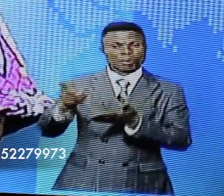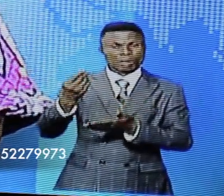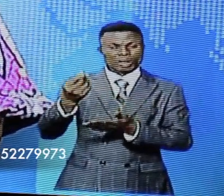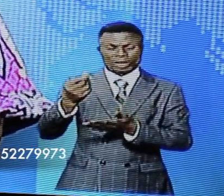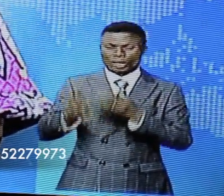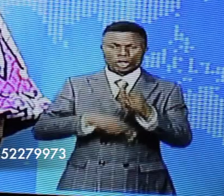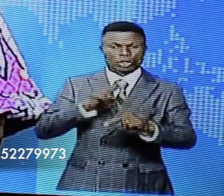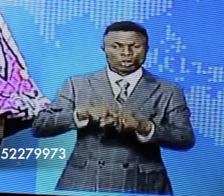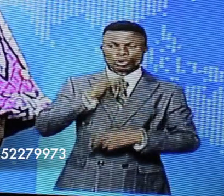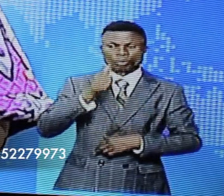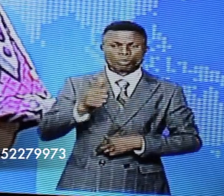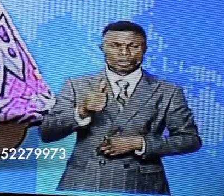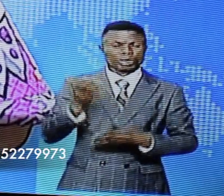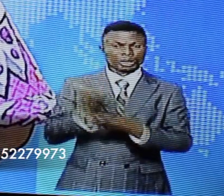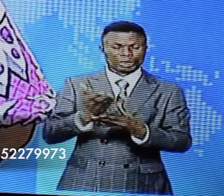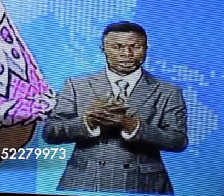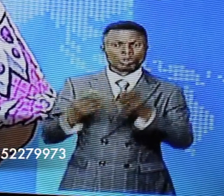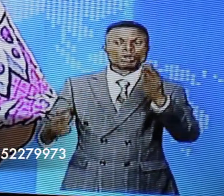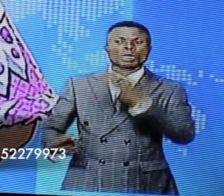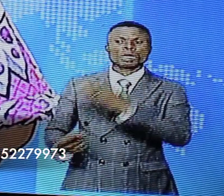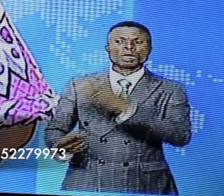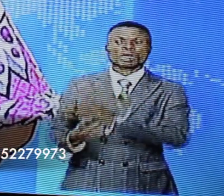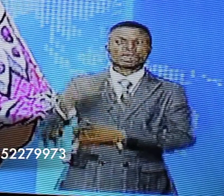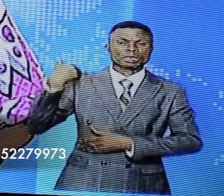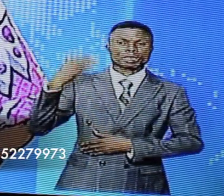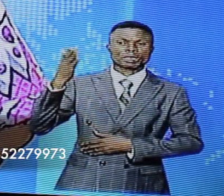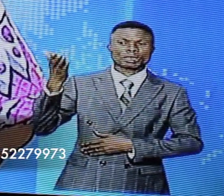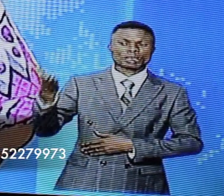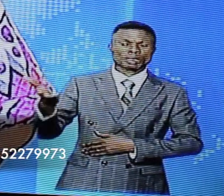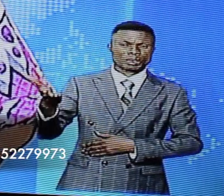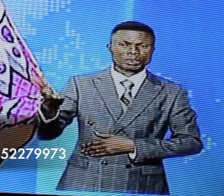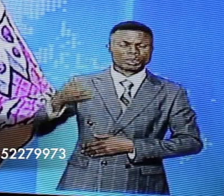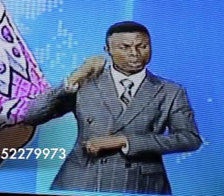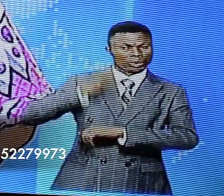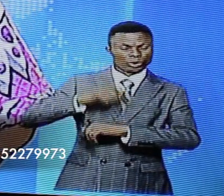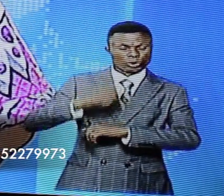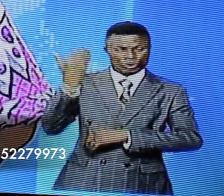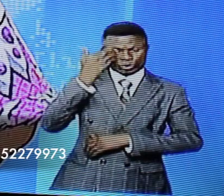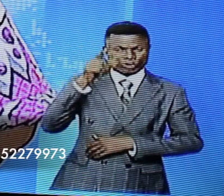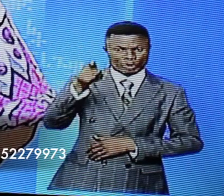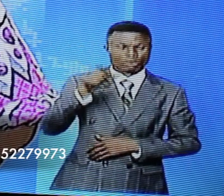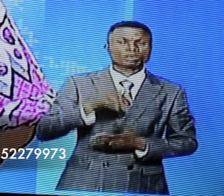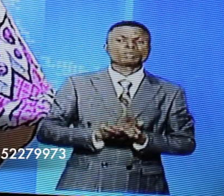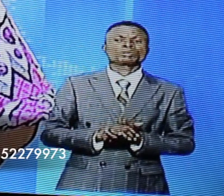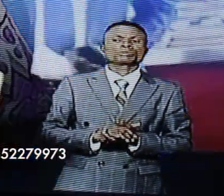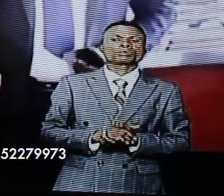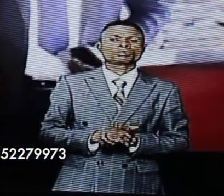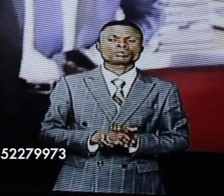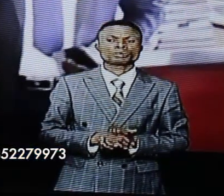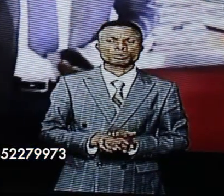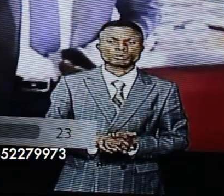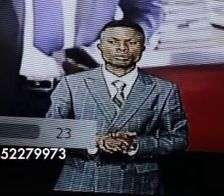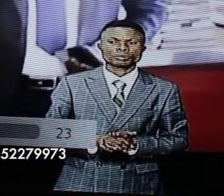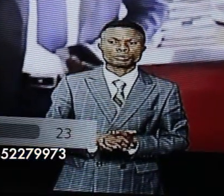la procédure habituelle. Le dossier est déjà entre les mains de la justice. On fait le point avec Cédric Kenny.